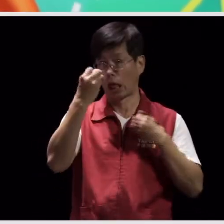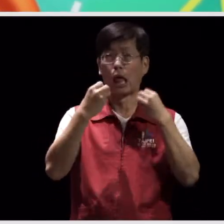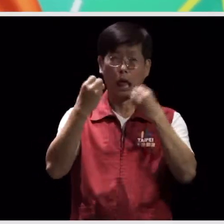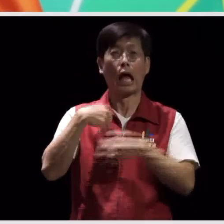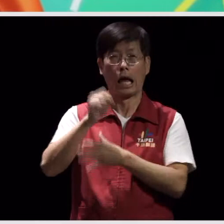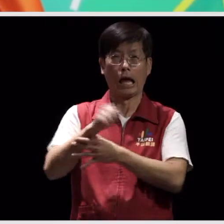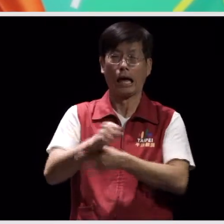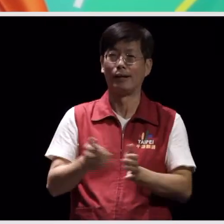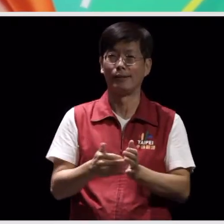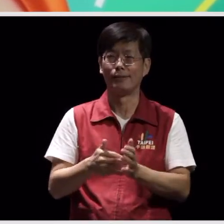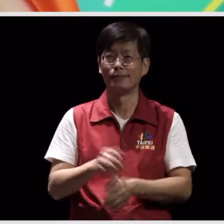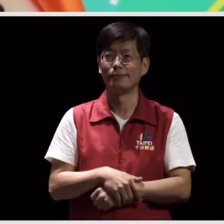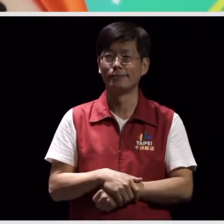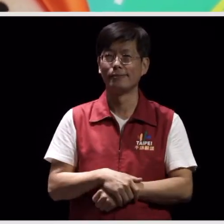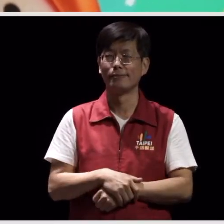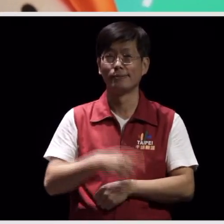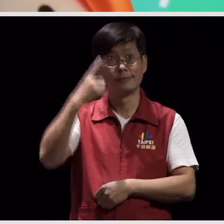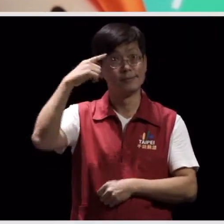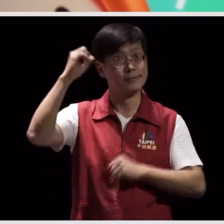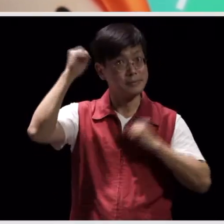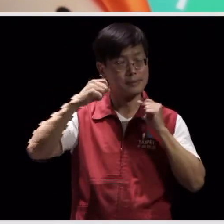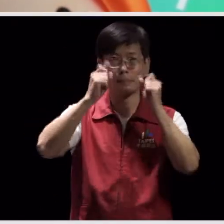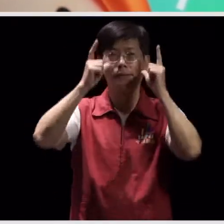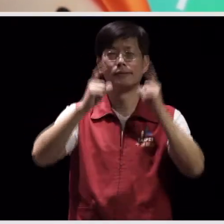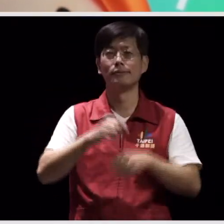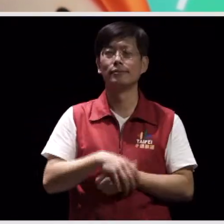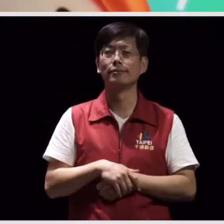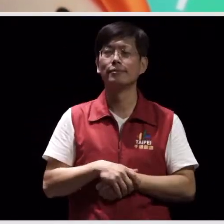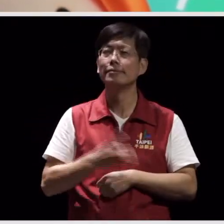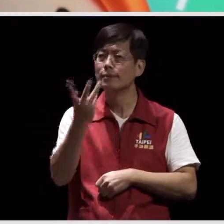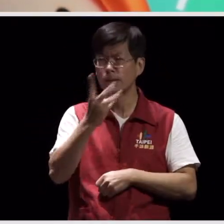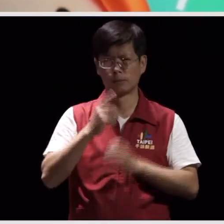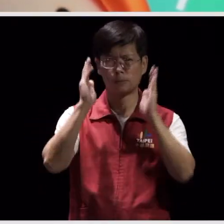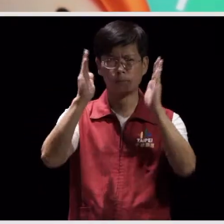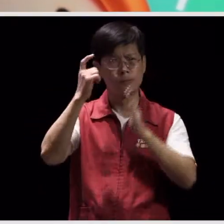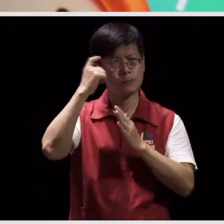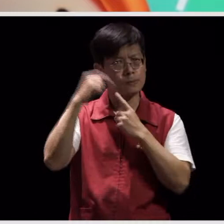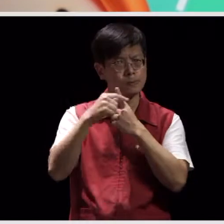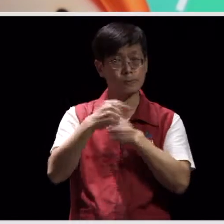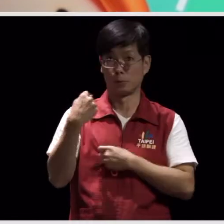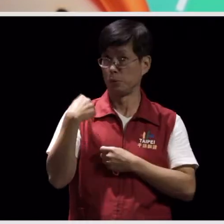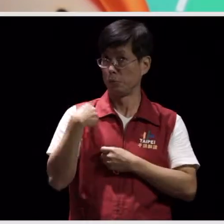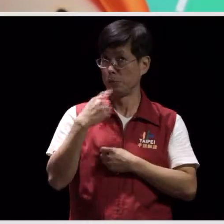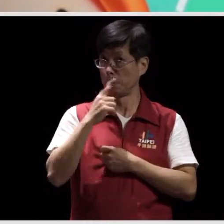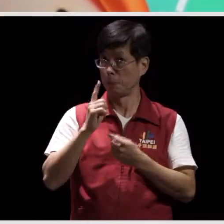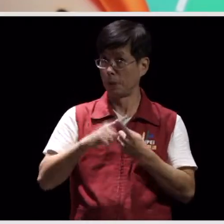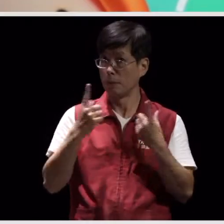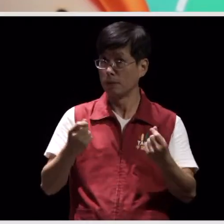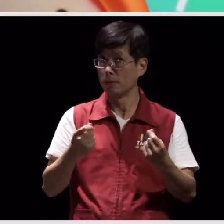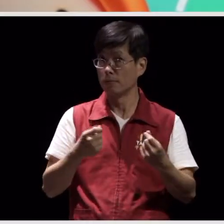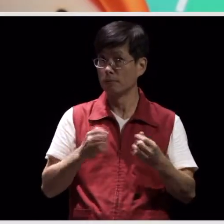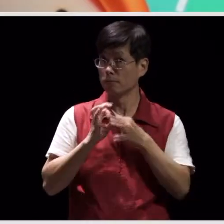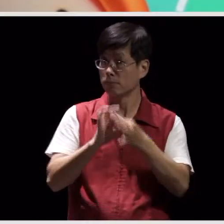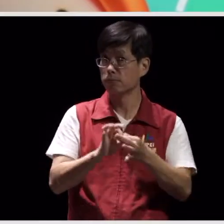都点头了。好，隔天酒醒了。然后三个人就很认真想说，哎，昨天说的话算数吗？这样，然